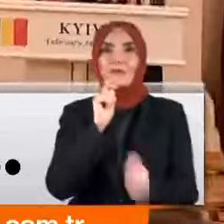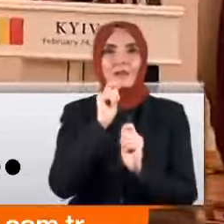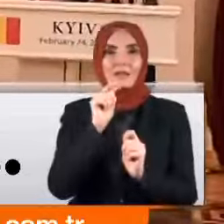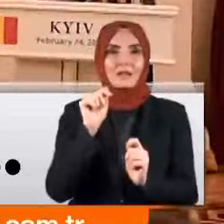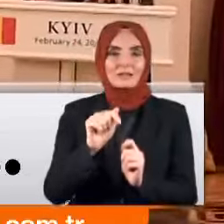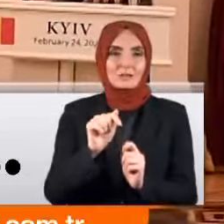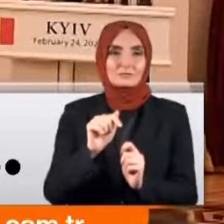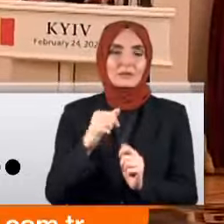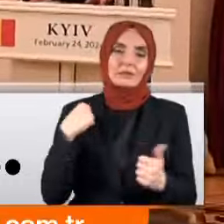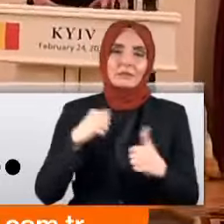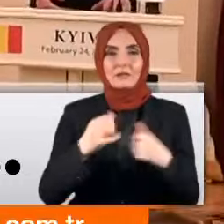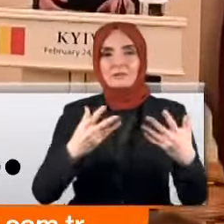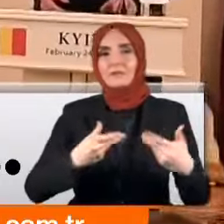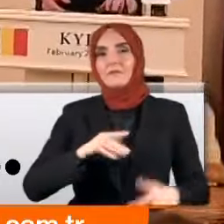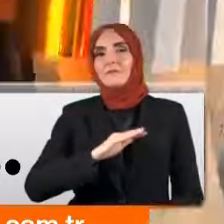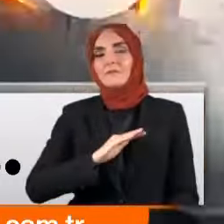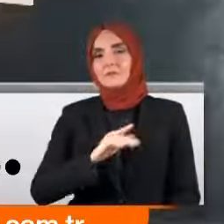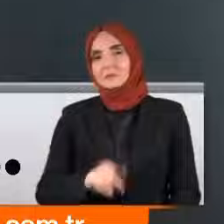gündemde.